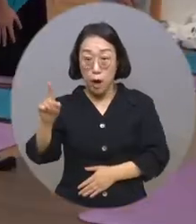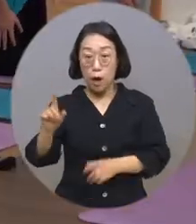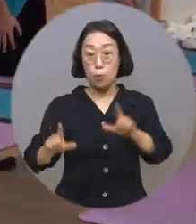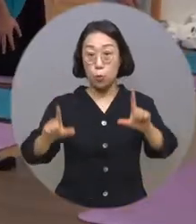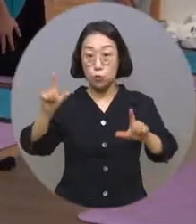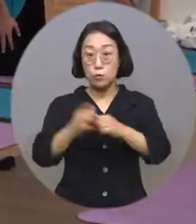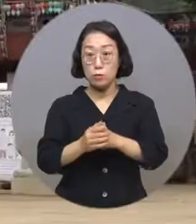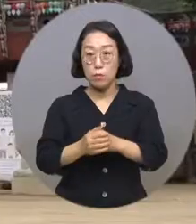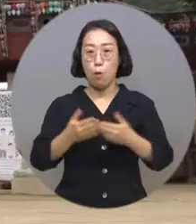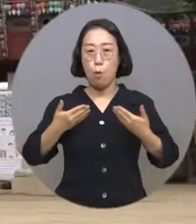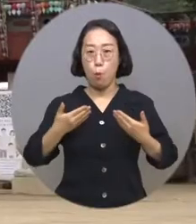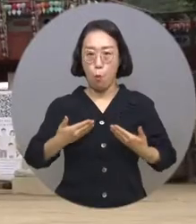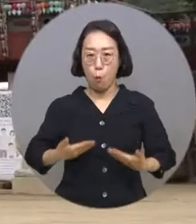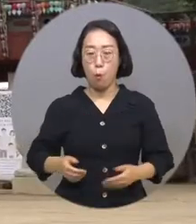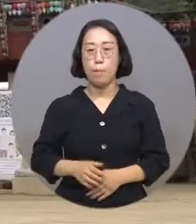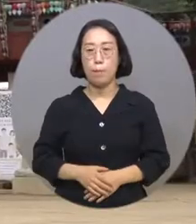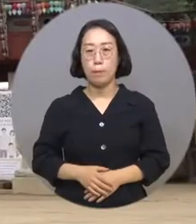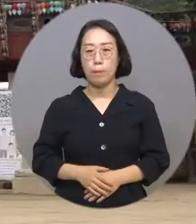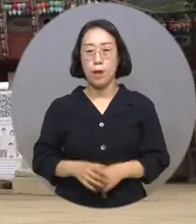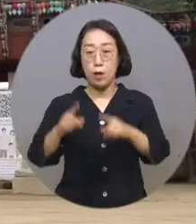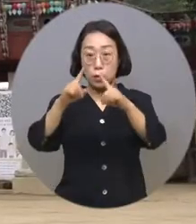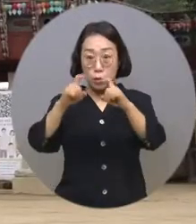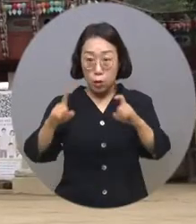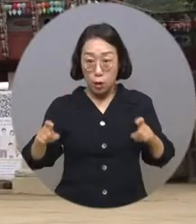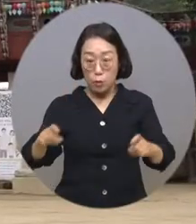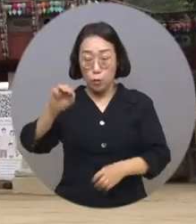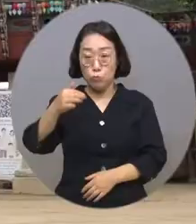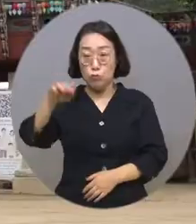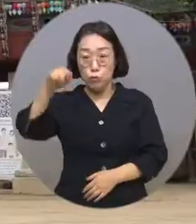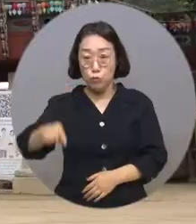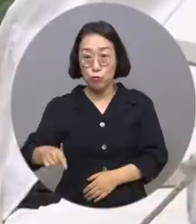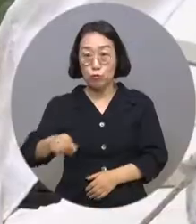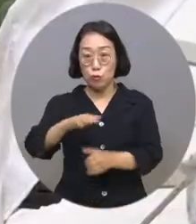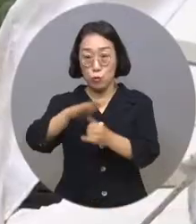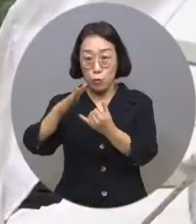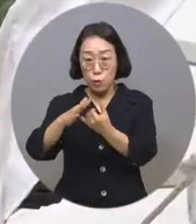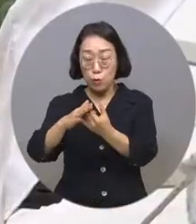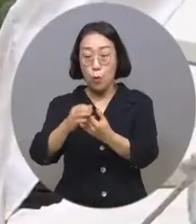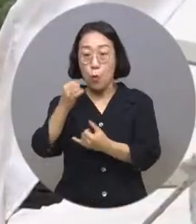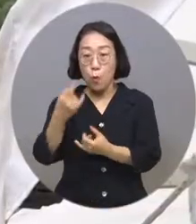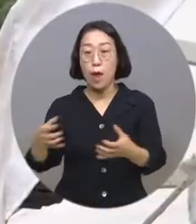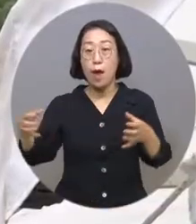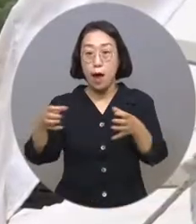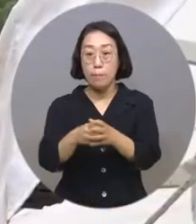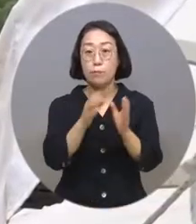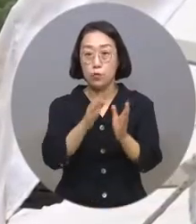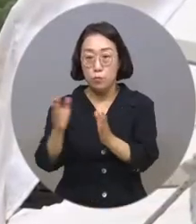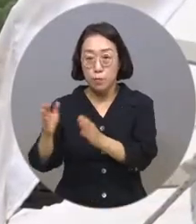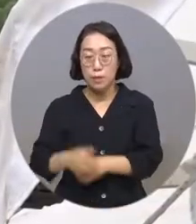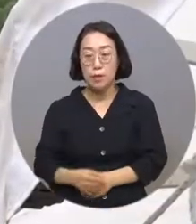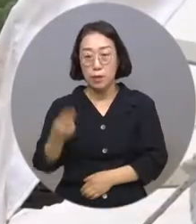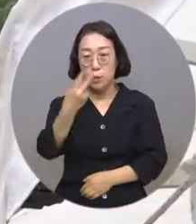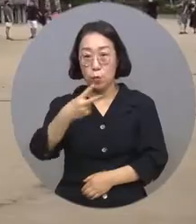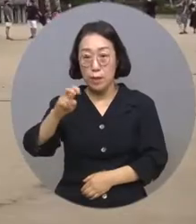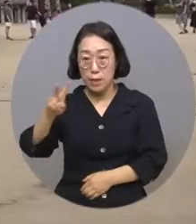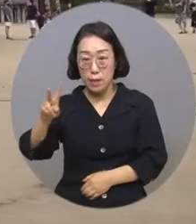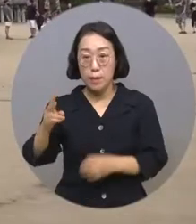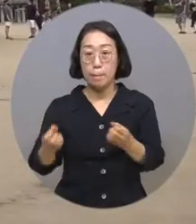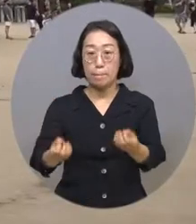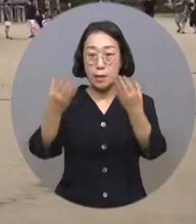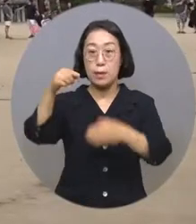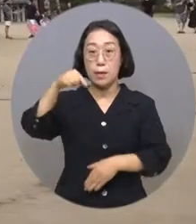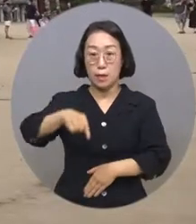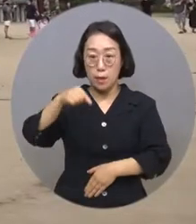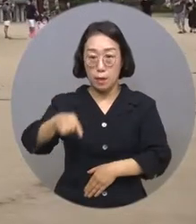진지해 보입니다. 오대산 월정사와 문수청소년회가 주최한 2022 세계청소년 명상 페스티벌은